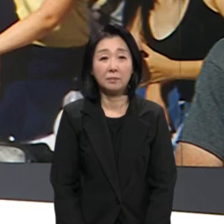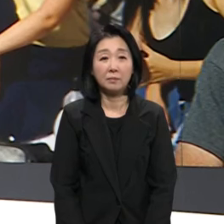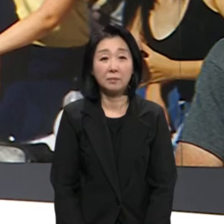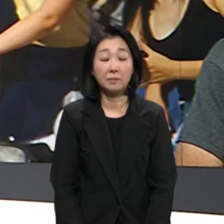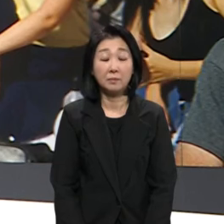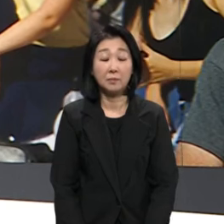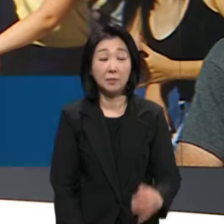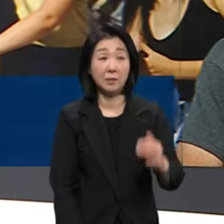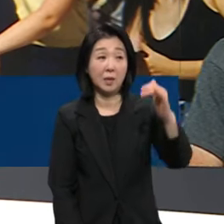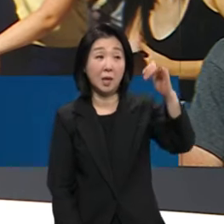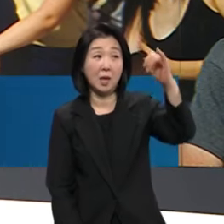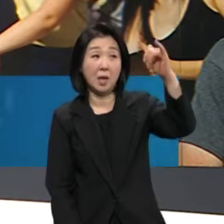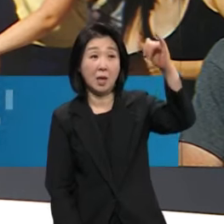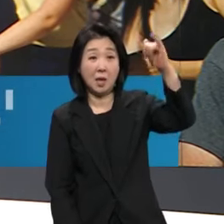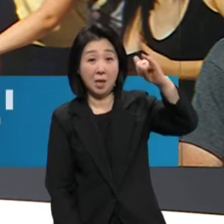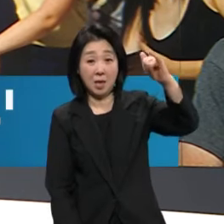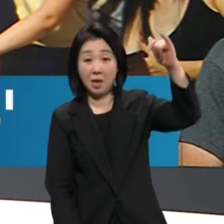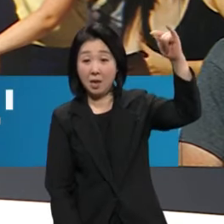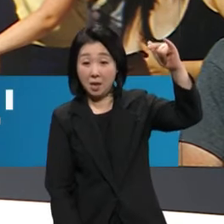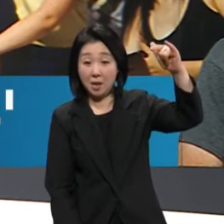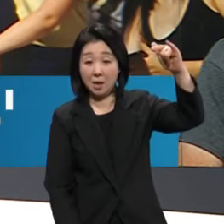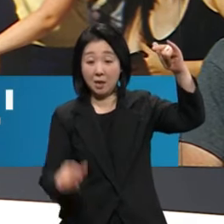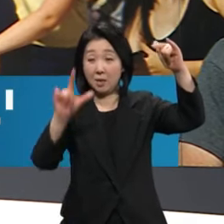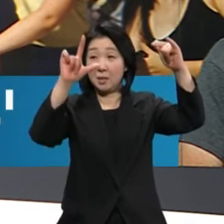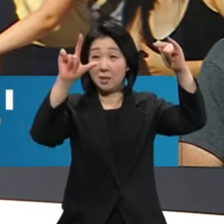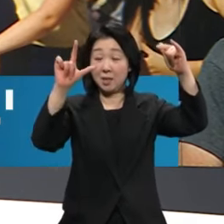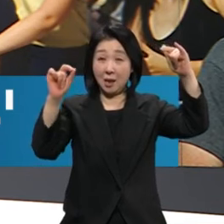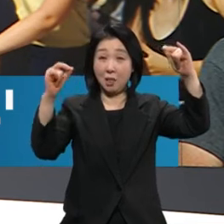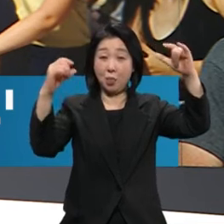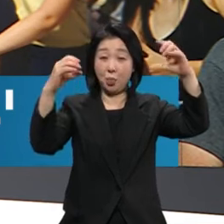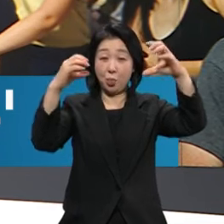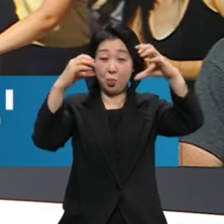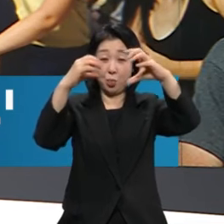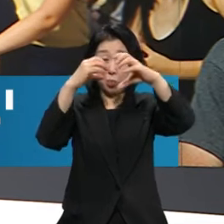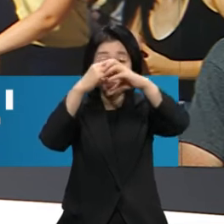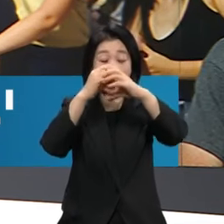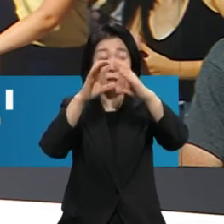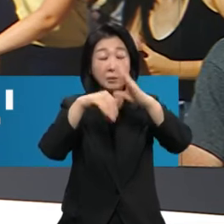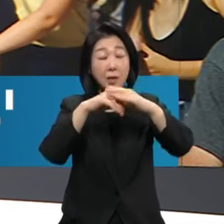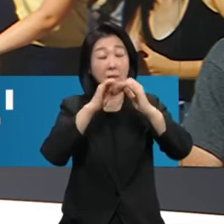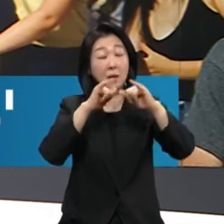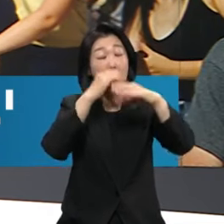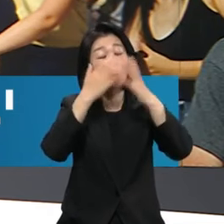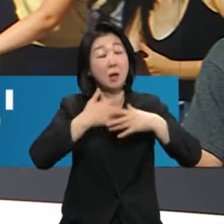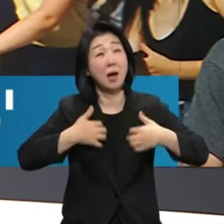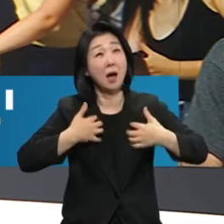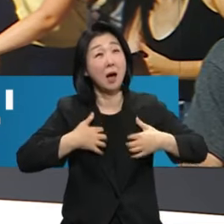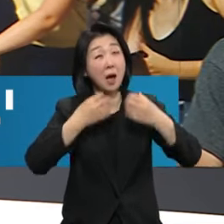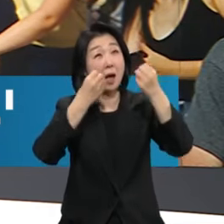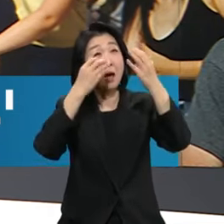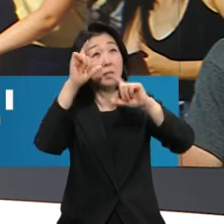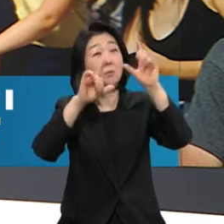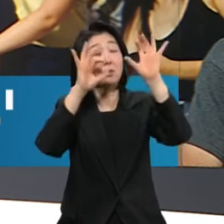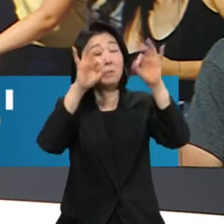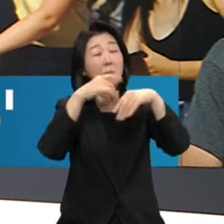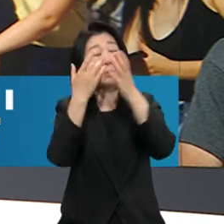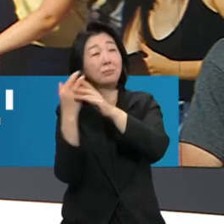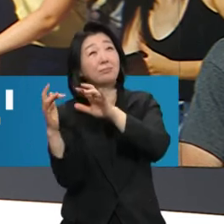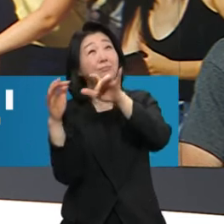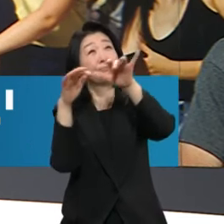해가 달을 품는 개기일식에 미국 전역이 들썩였습니다. 이 신비한 모습을 보기 위해 수백만 명이 이동하기도